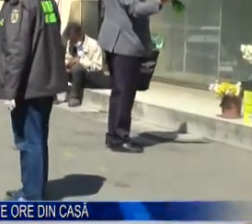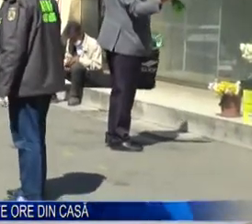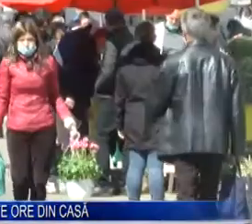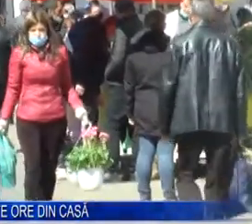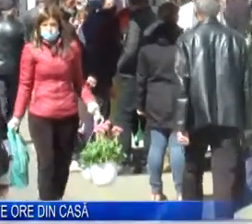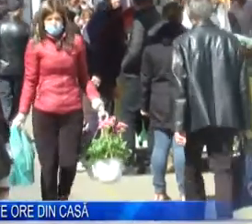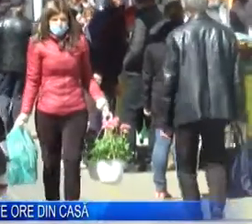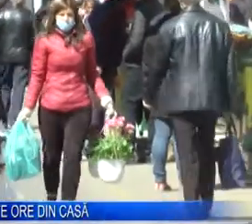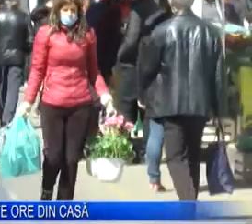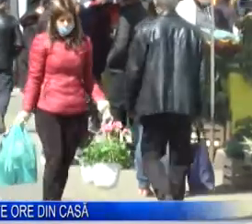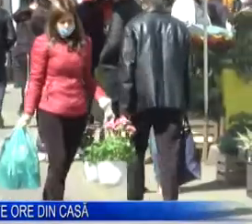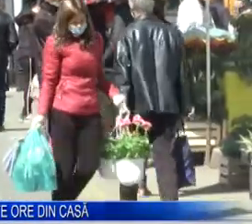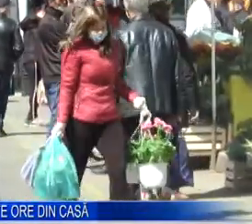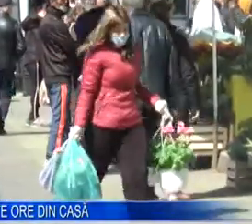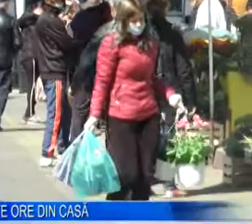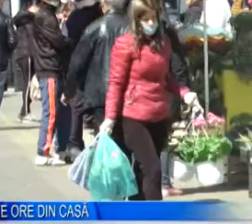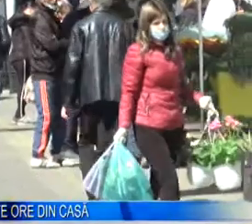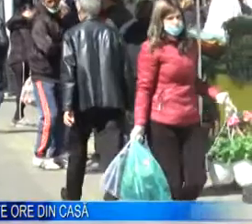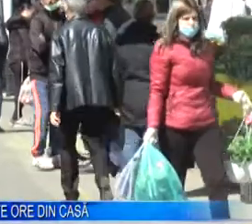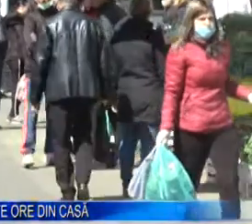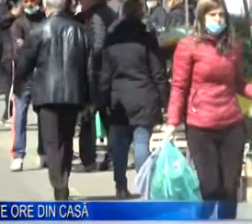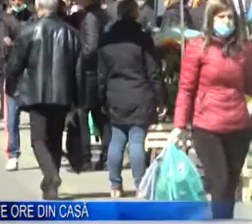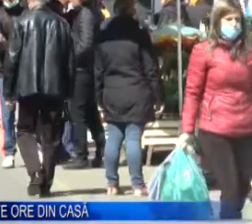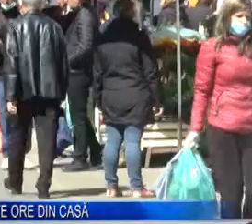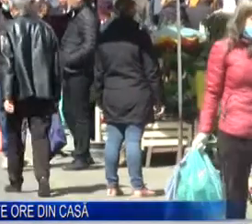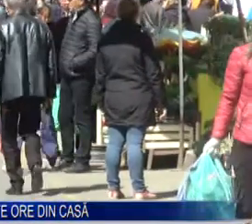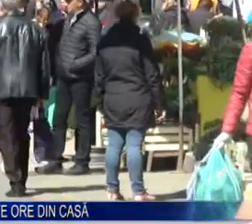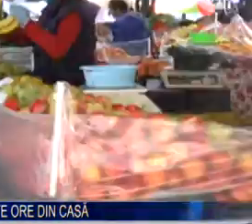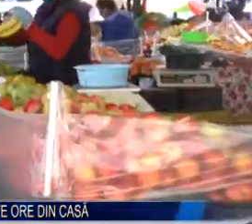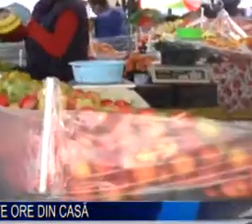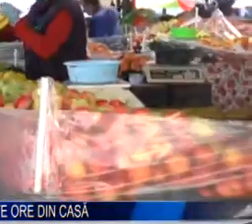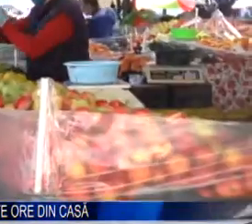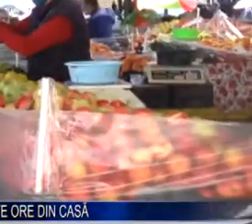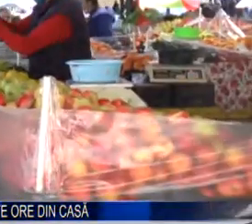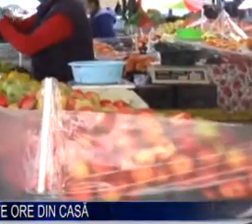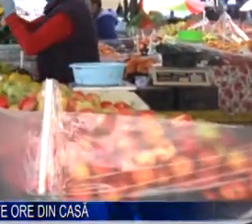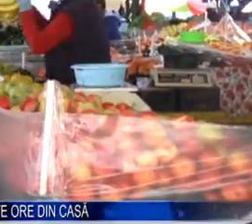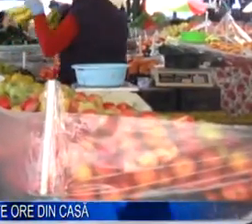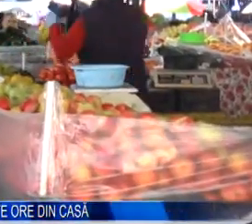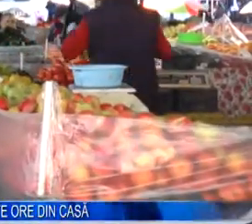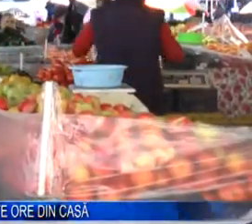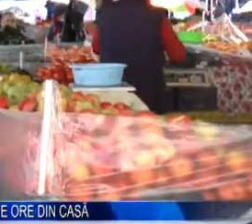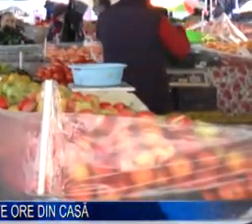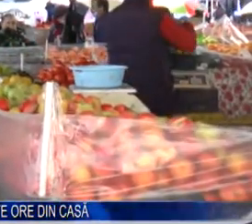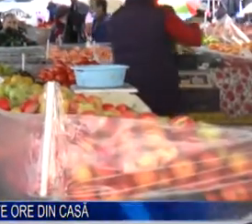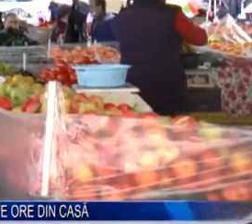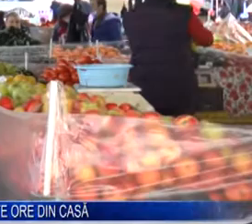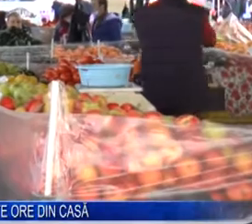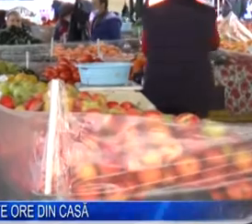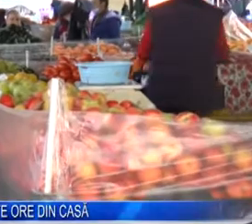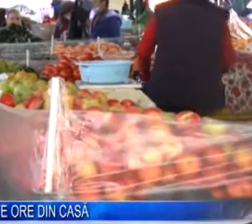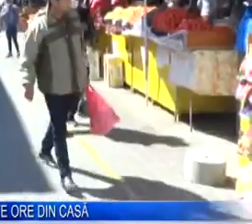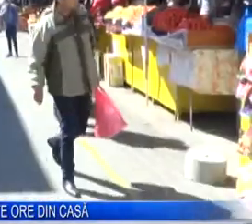țări: Austria, Belgia, Elveția, Statele Unite ale Americii, Marea Britanie, Olanda, Turcia, Iran, Italia, Franța